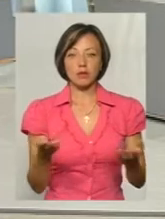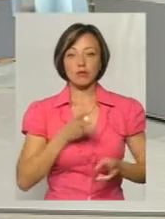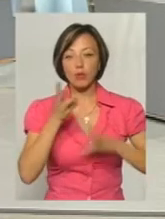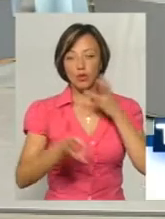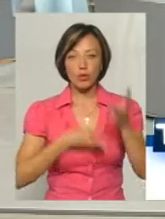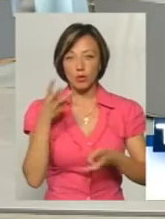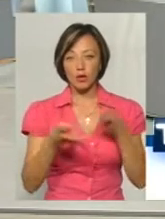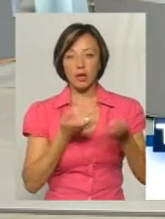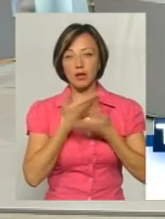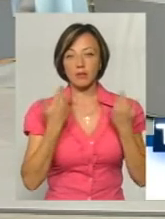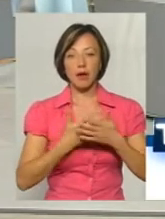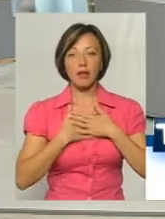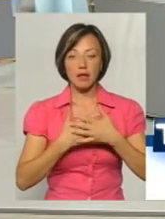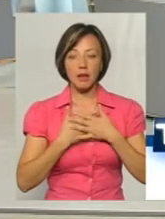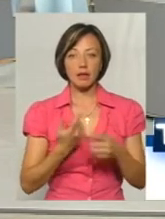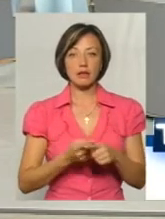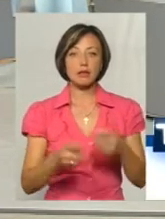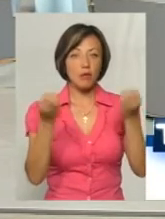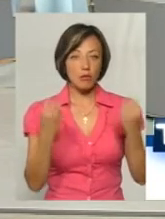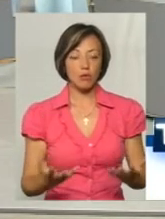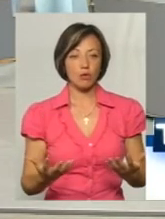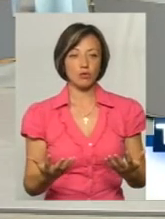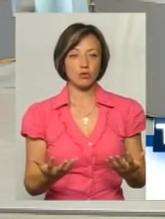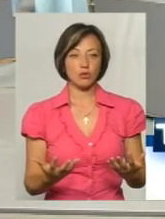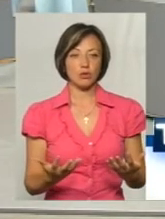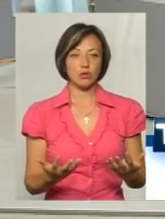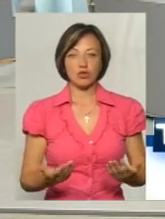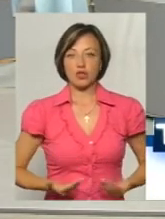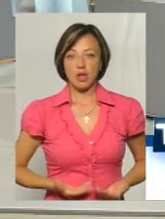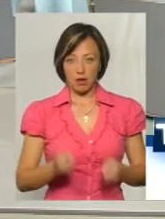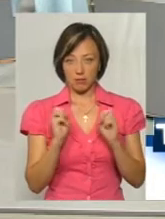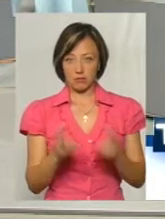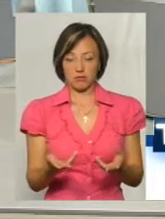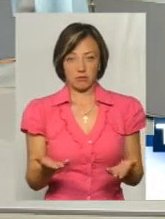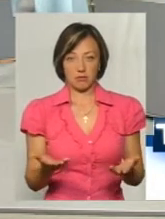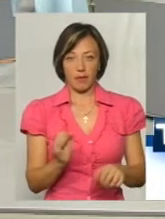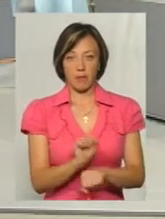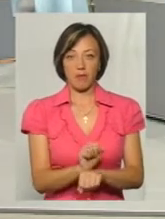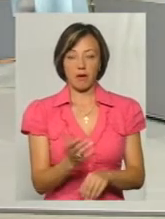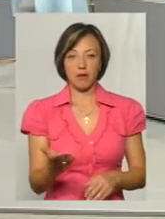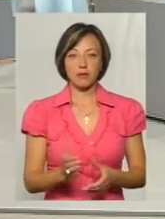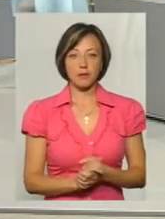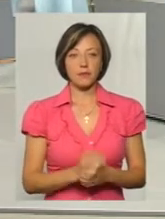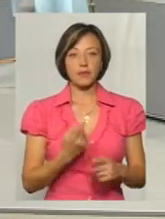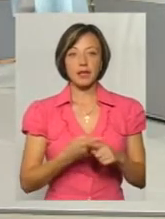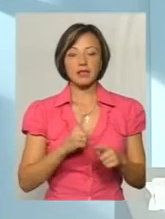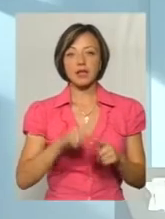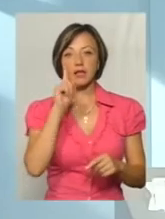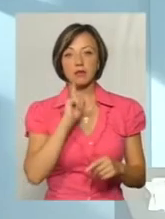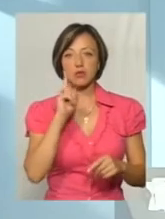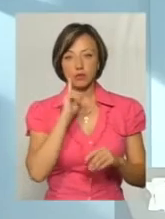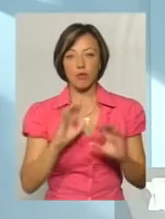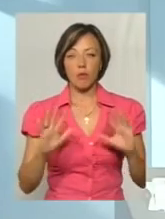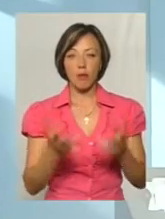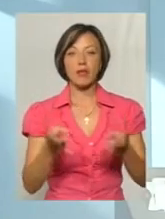як дихати. Це просто поставило їхнє життя просто на паузу. Це тимчасовий момент,